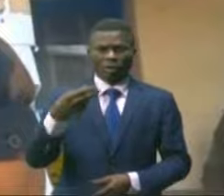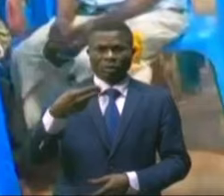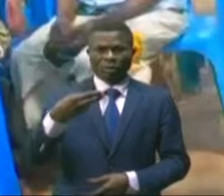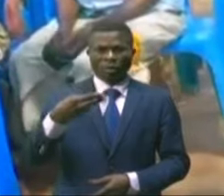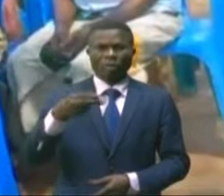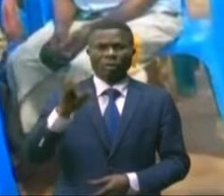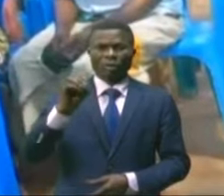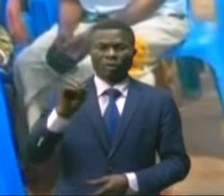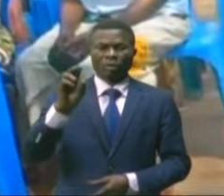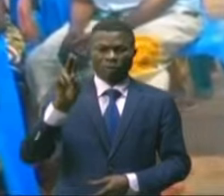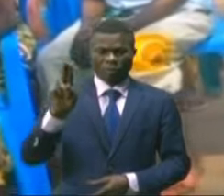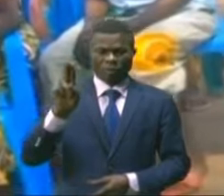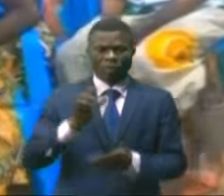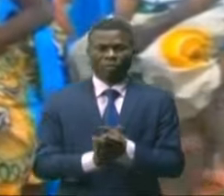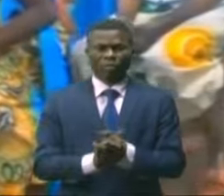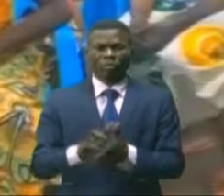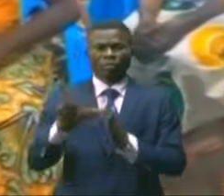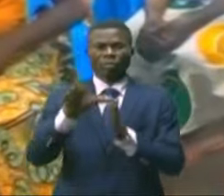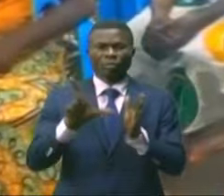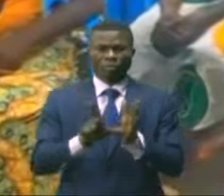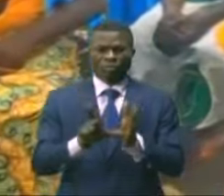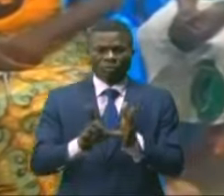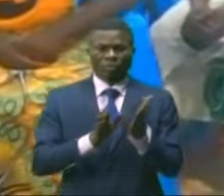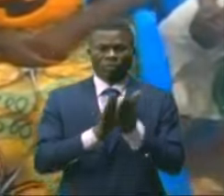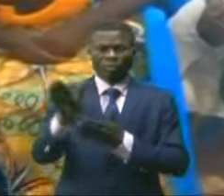référence à la loi numéro